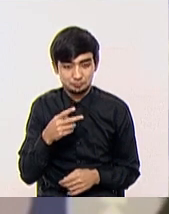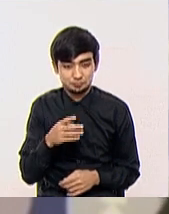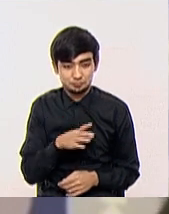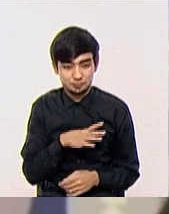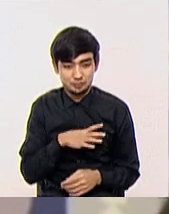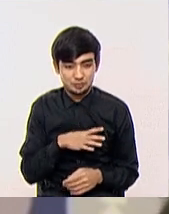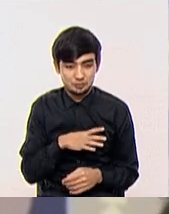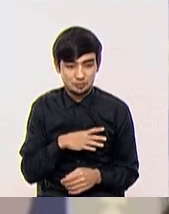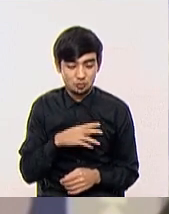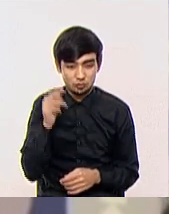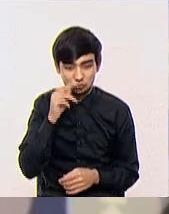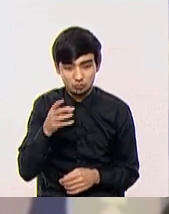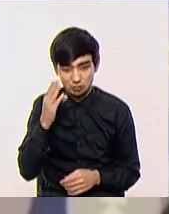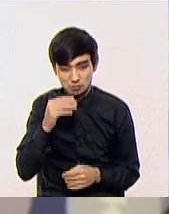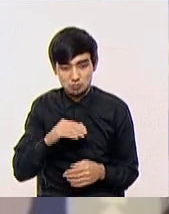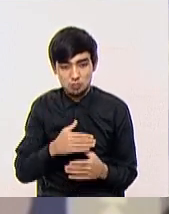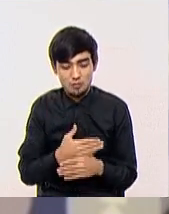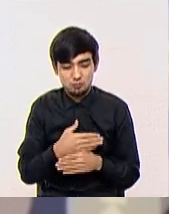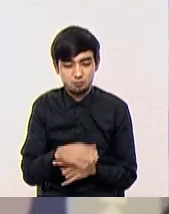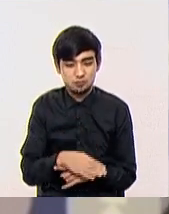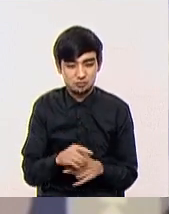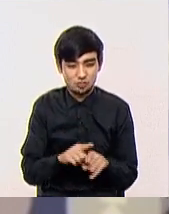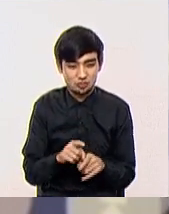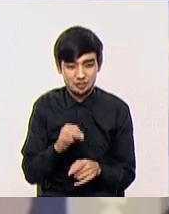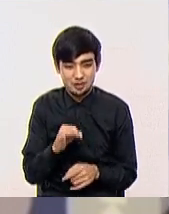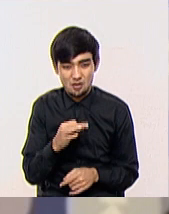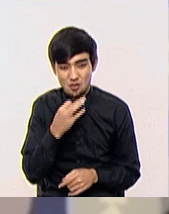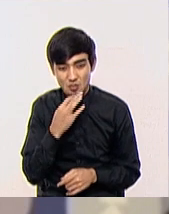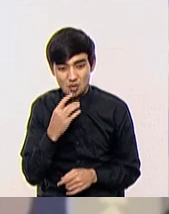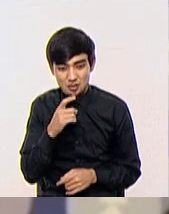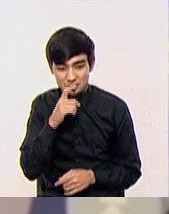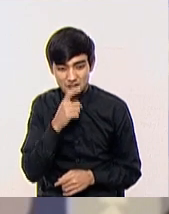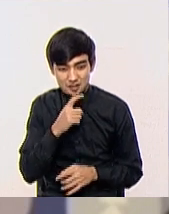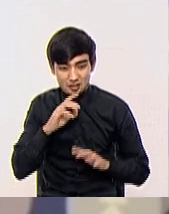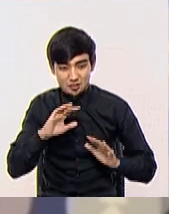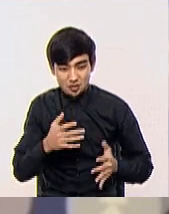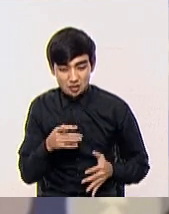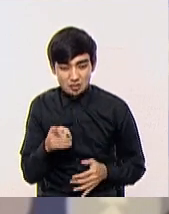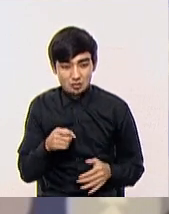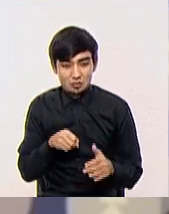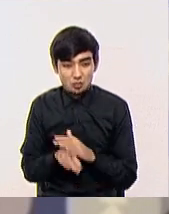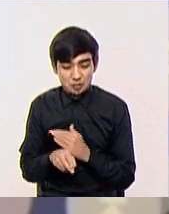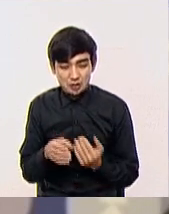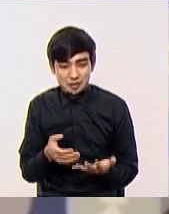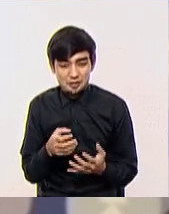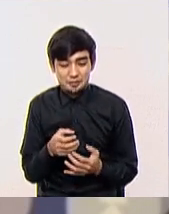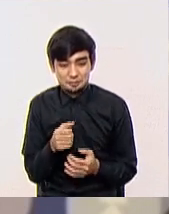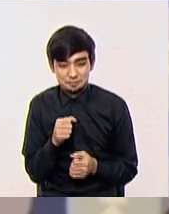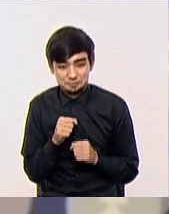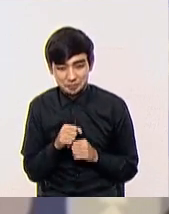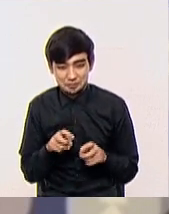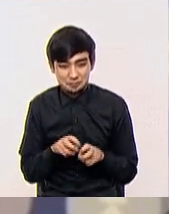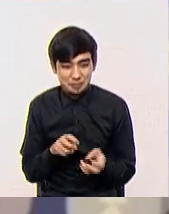порождает такую выученную беспомощность, что в любой непонятной ситуации убегай, прячься,